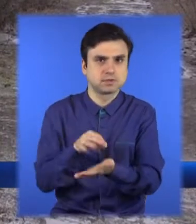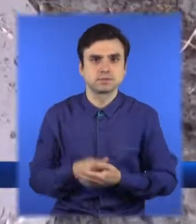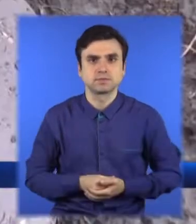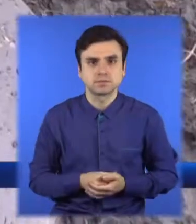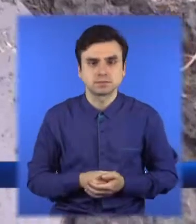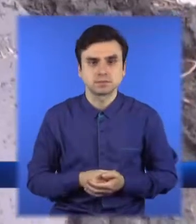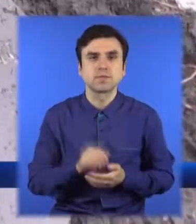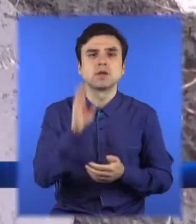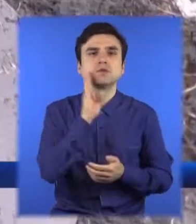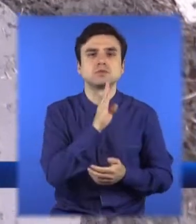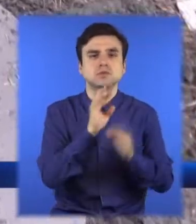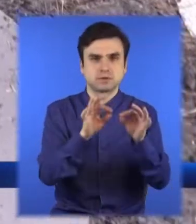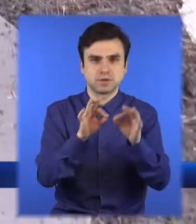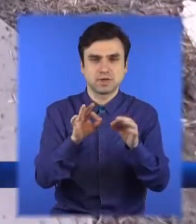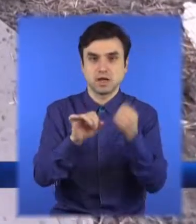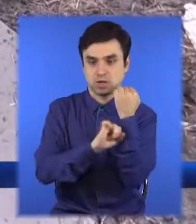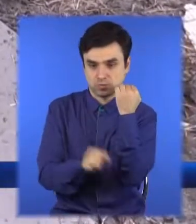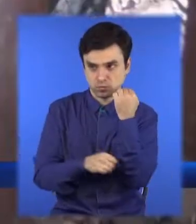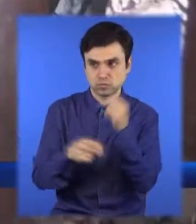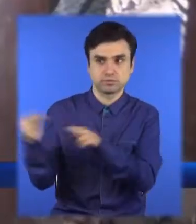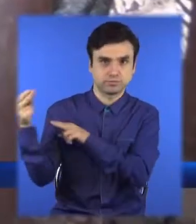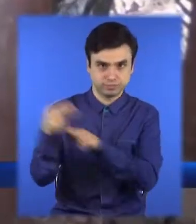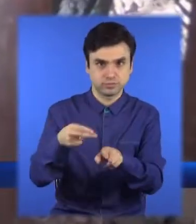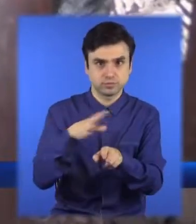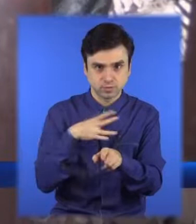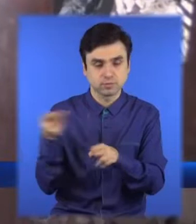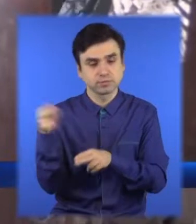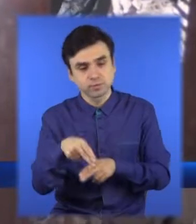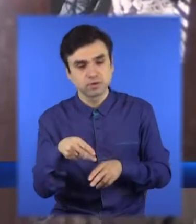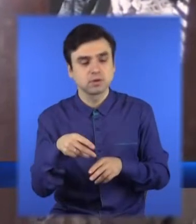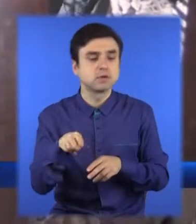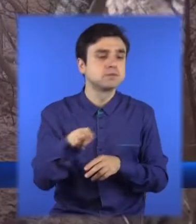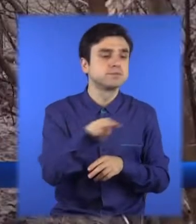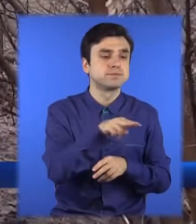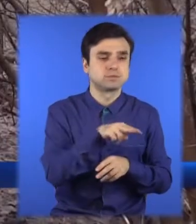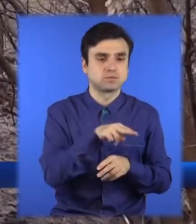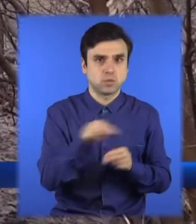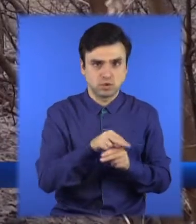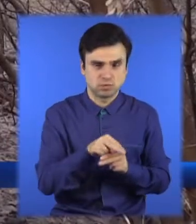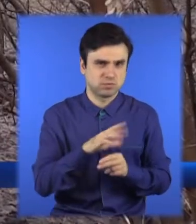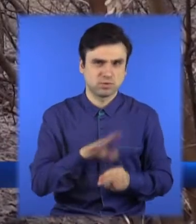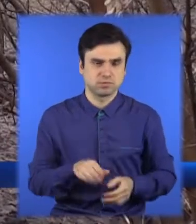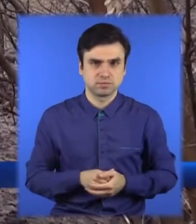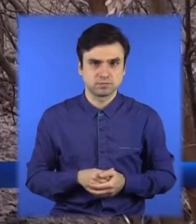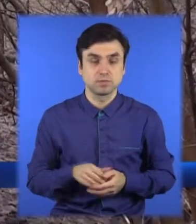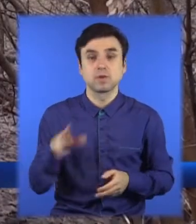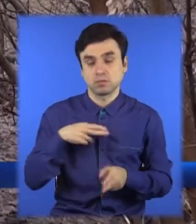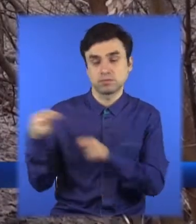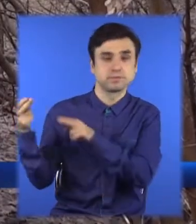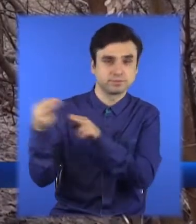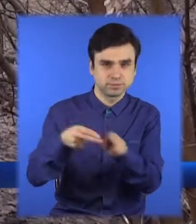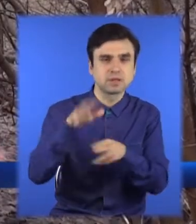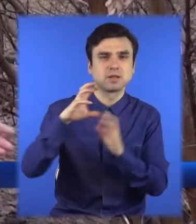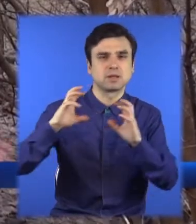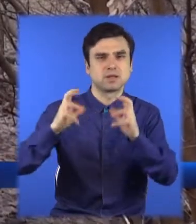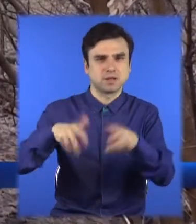бригада ремонтників приїхала. Проте проблему не усунули, та й води під ногами менше не стало. Приїхали з ковшом,